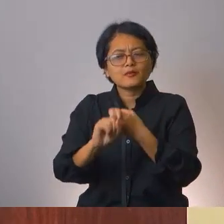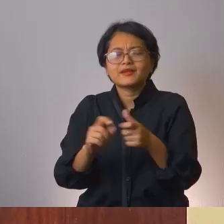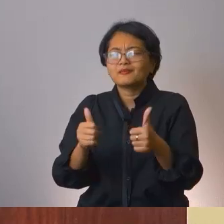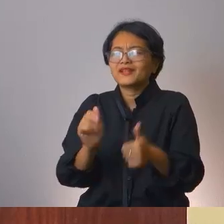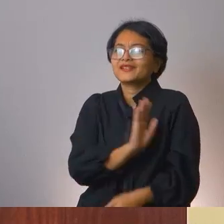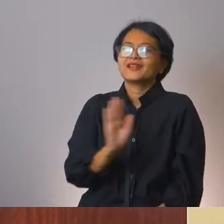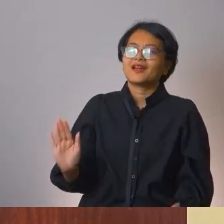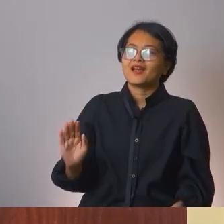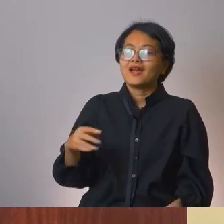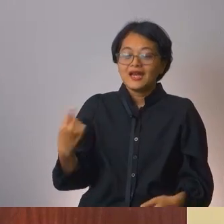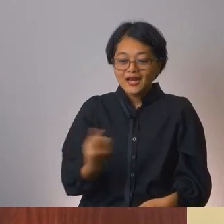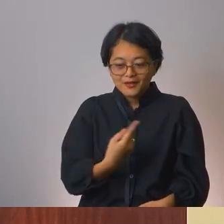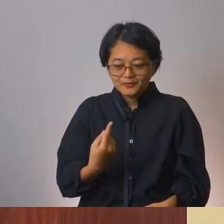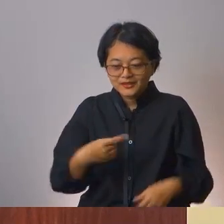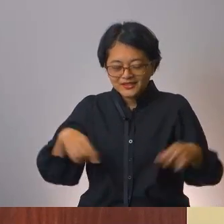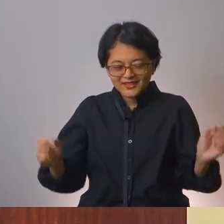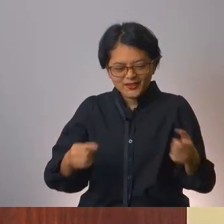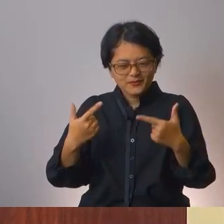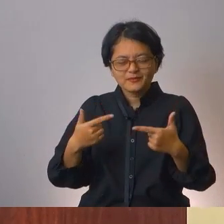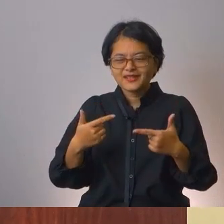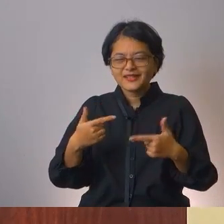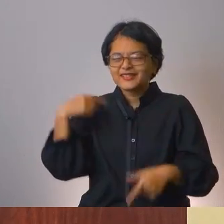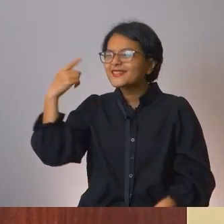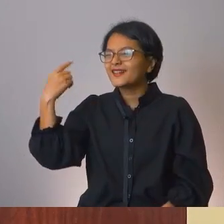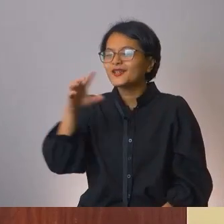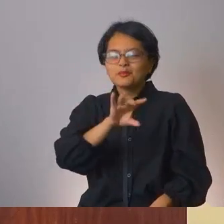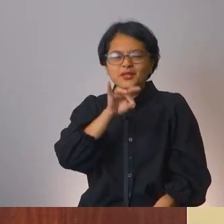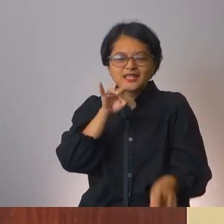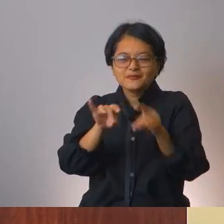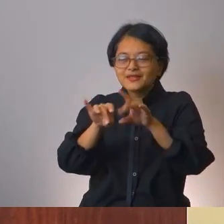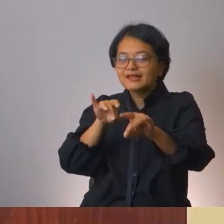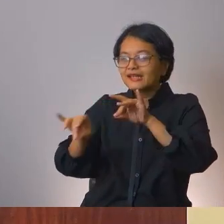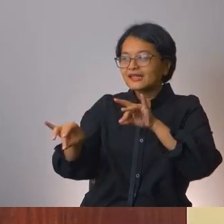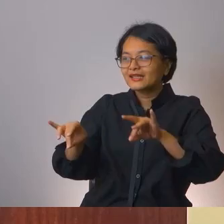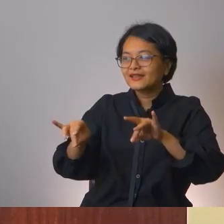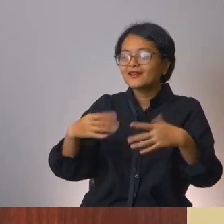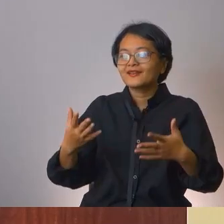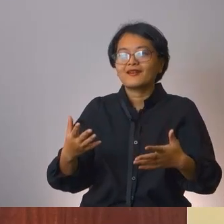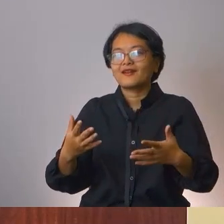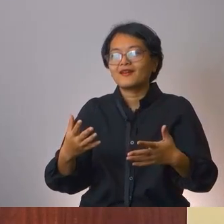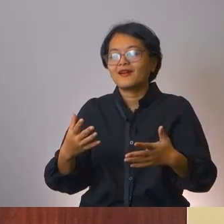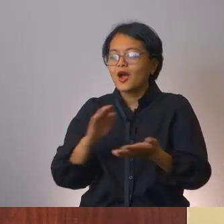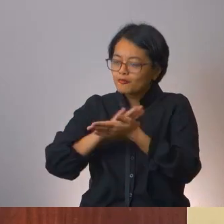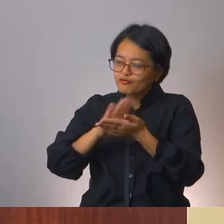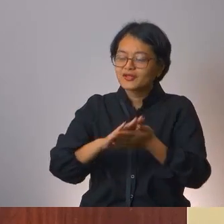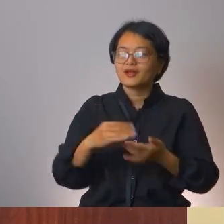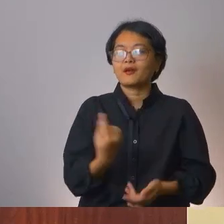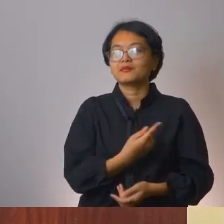memilih orang untuk menjadi sahabat kami. Tapi pada saat ini, di hari Kamis Putih ini, kami